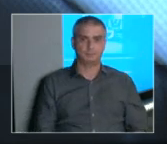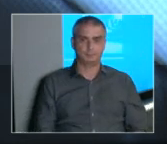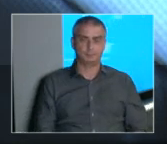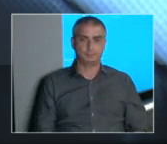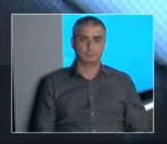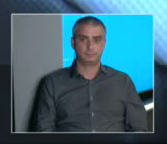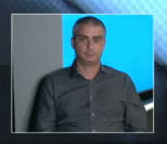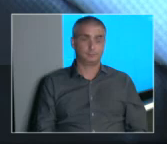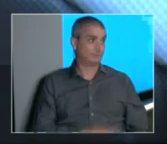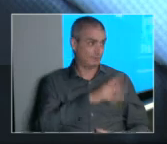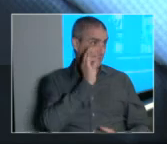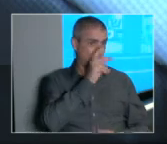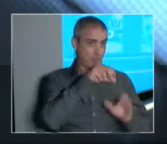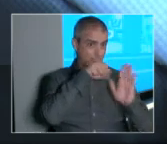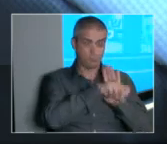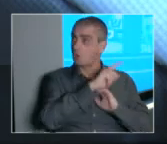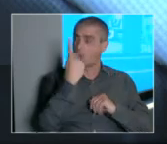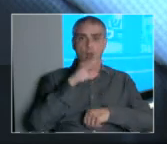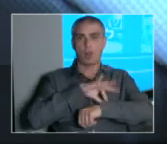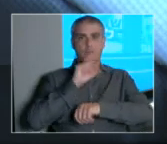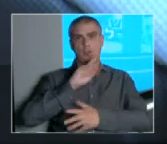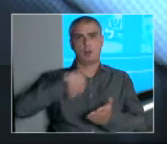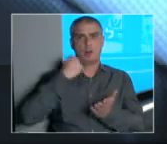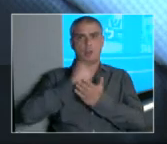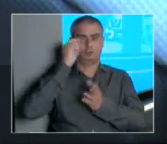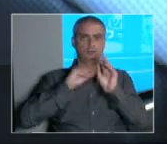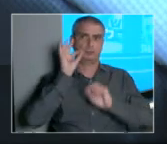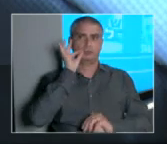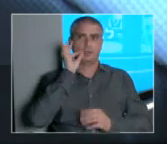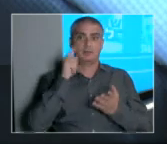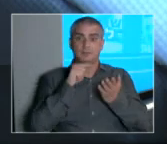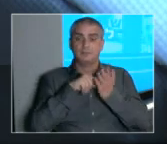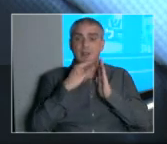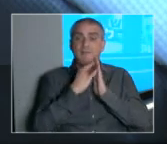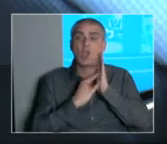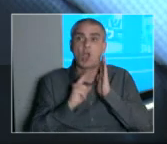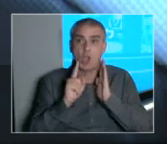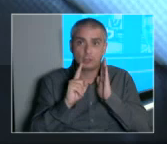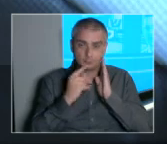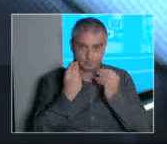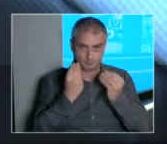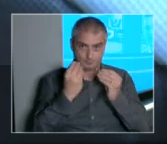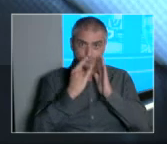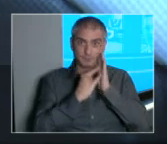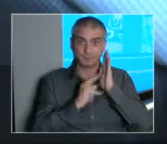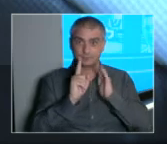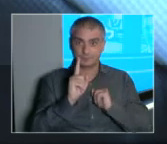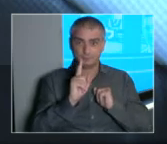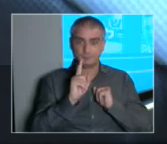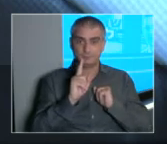לא כל רופא משפחה יכול לאשר קנאביס. מה? כי הפי חוק, הפי חוק, רגע, הפי